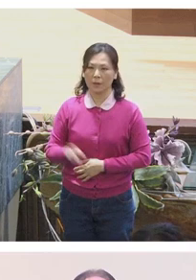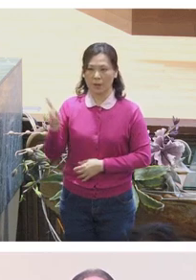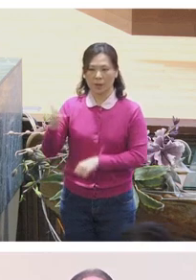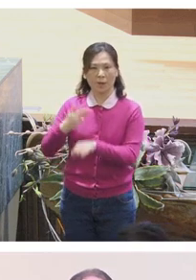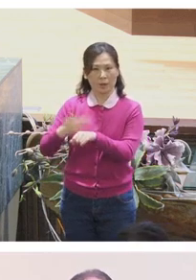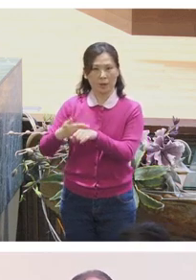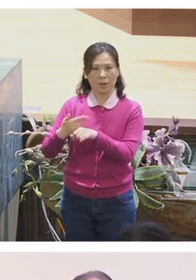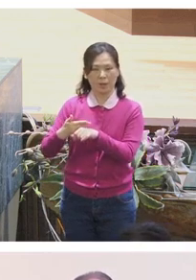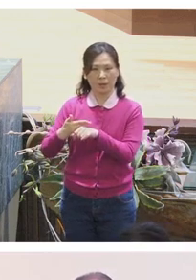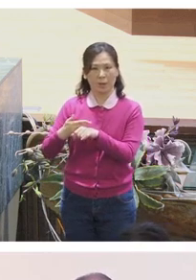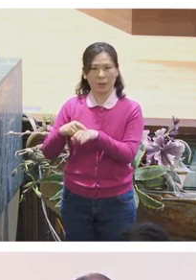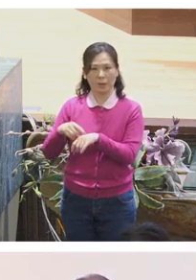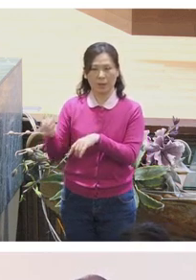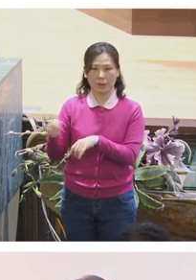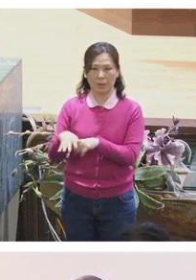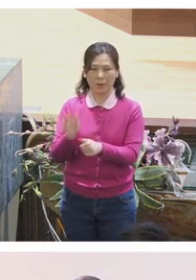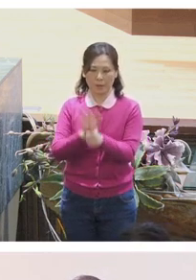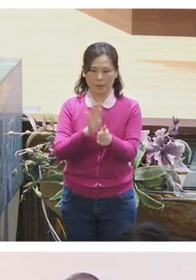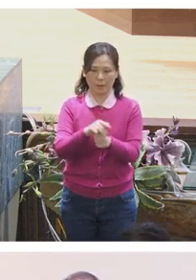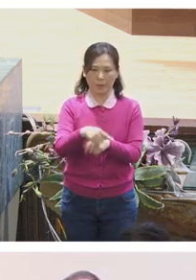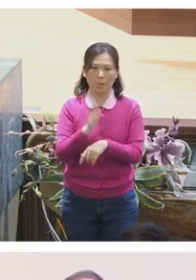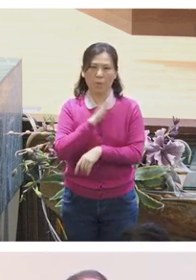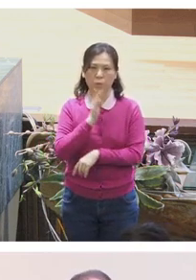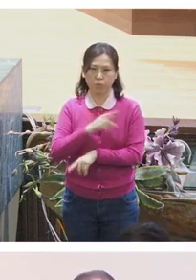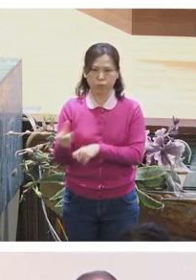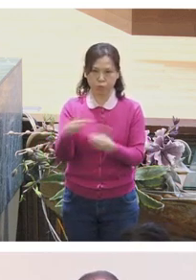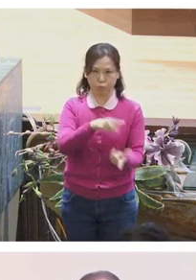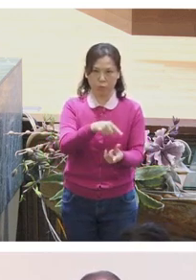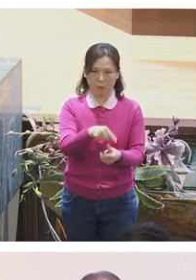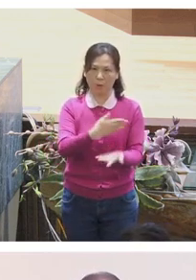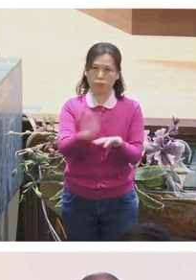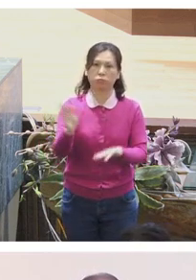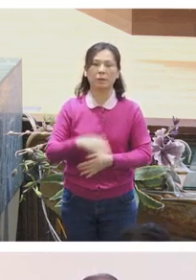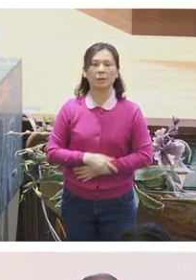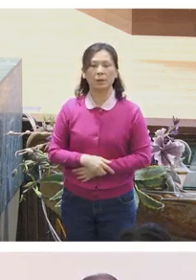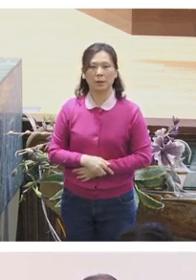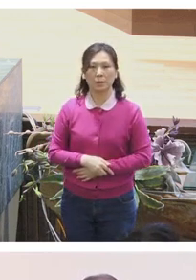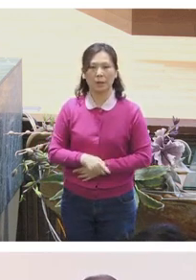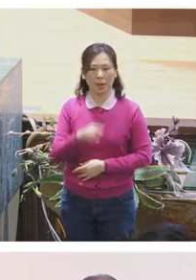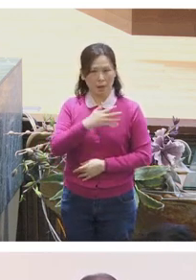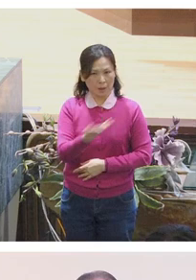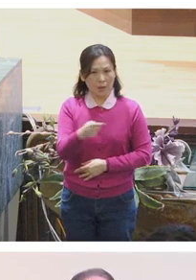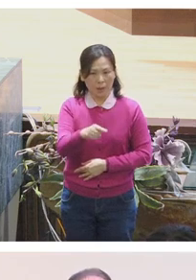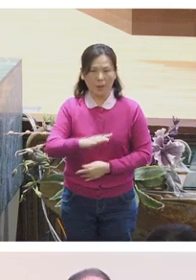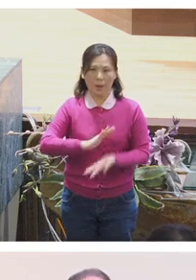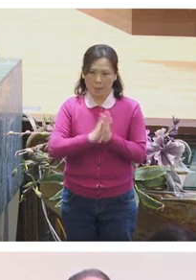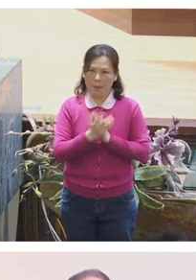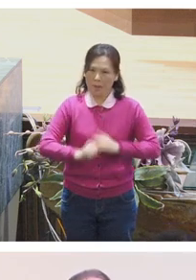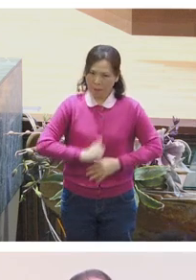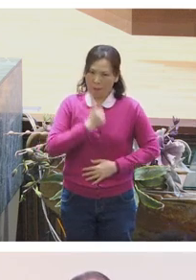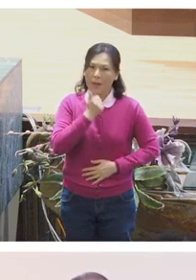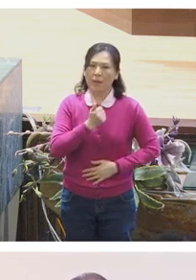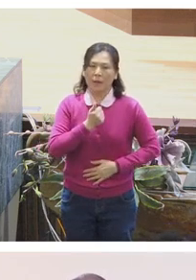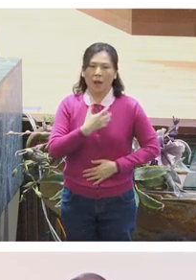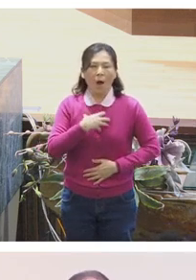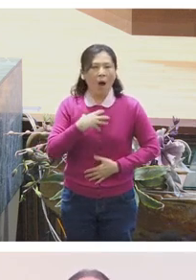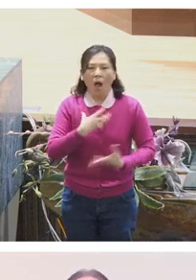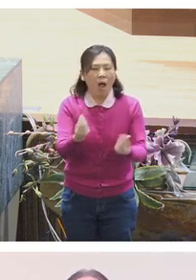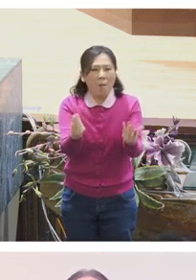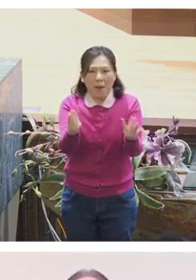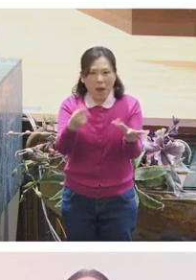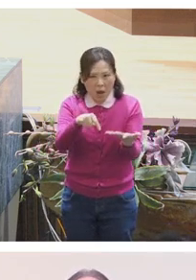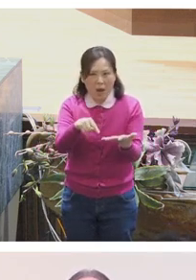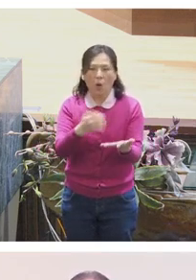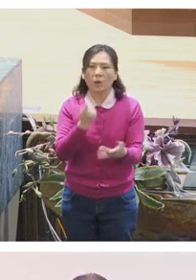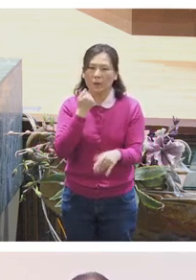的方法来处理事业废弃物，让它变成真正安定的产品，再拿来再利